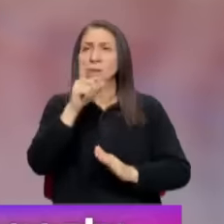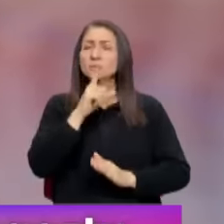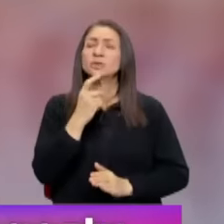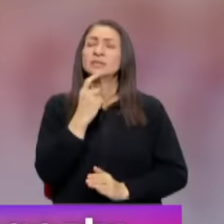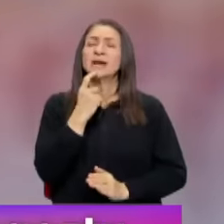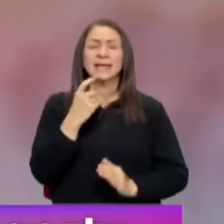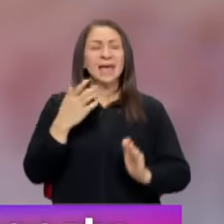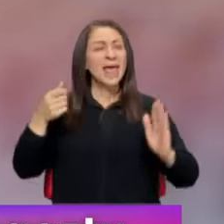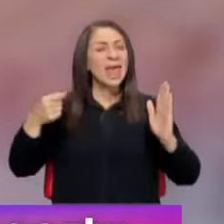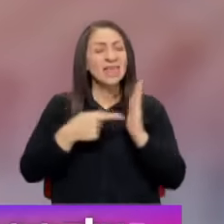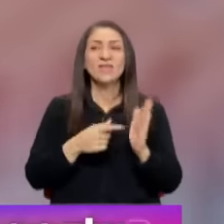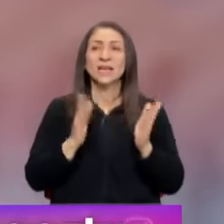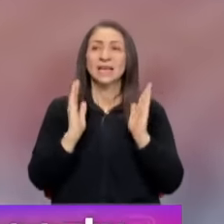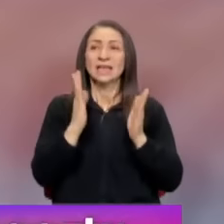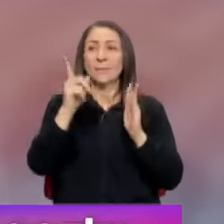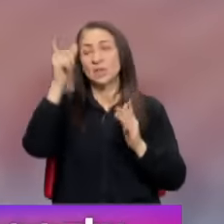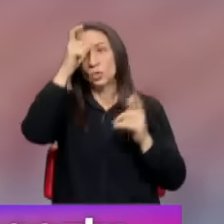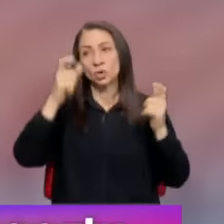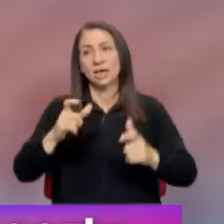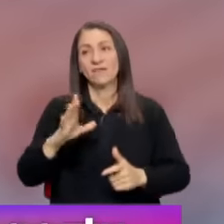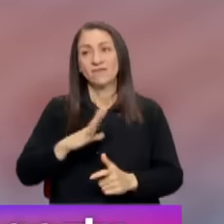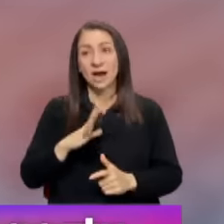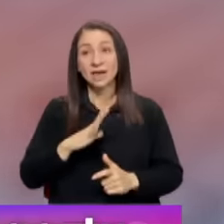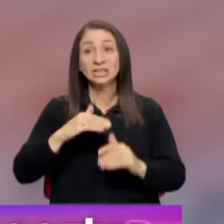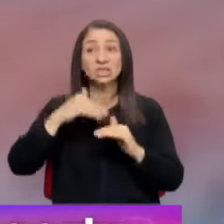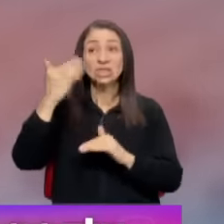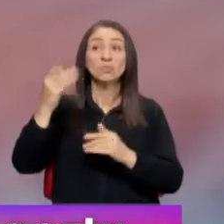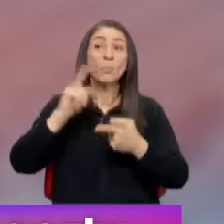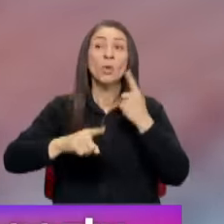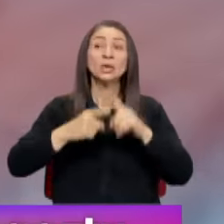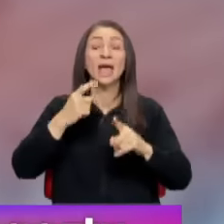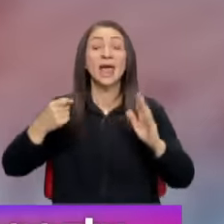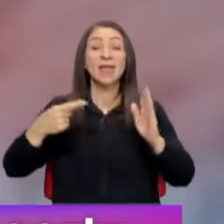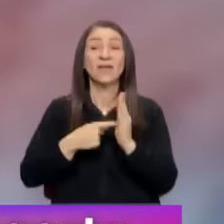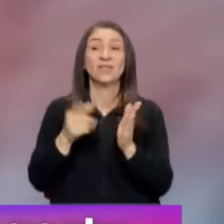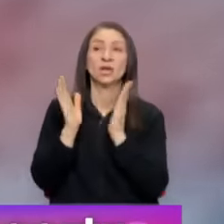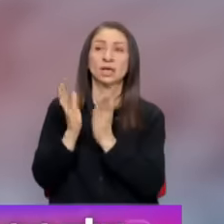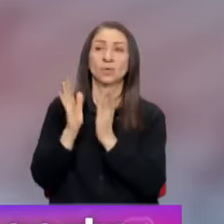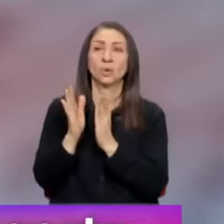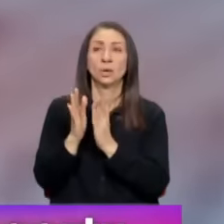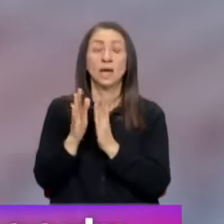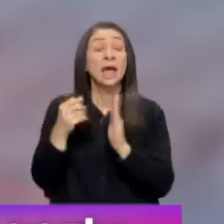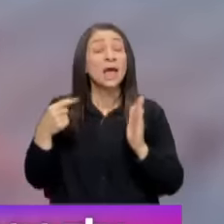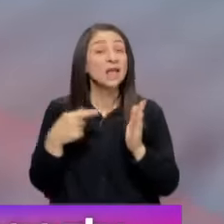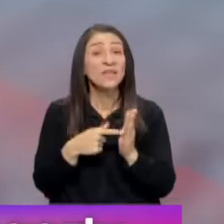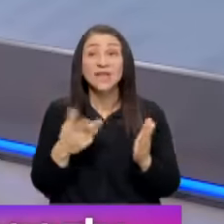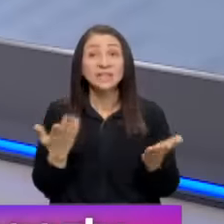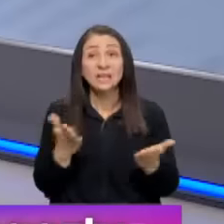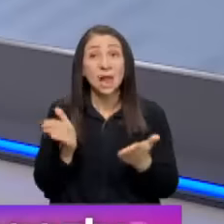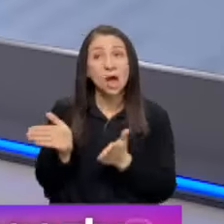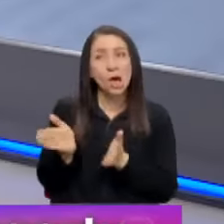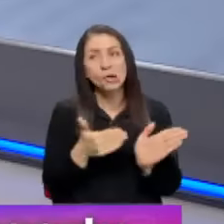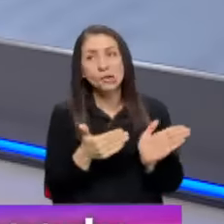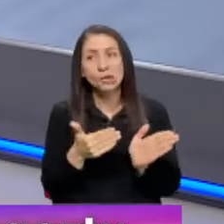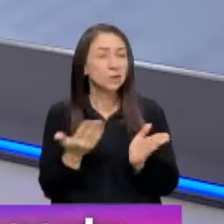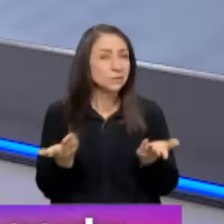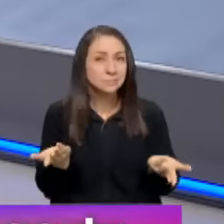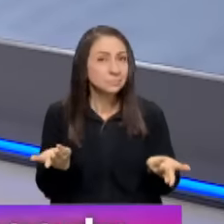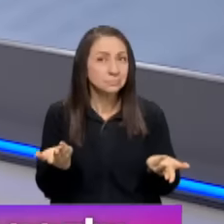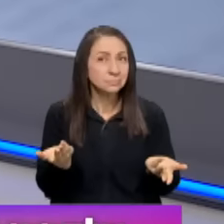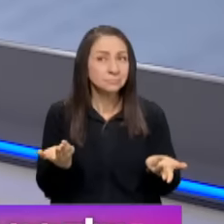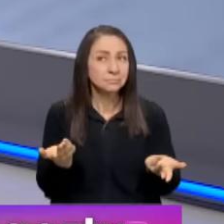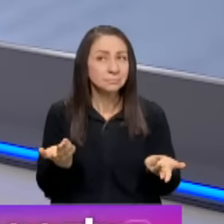yüzyılı idealine ilerleyen bir Türkiye var. Dış politikada hedeflerine doğru ilerliyor. Hedeflerden niye sapılmıştı ki